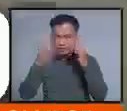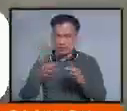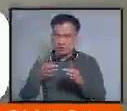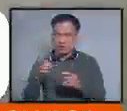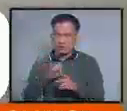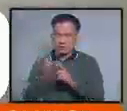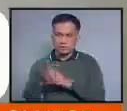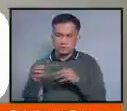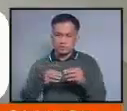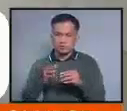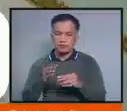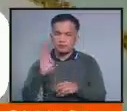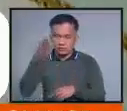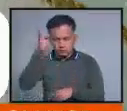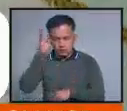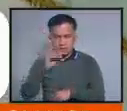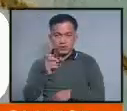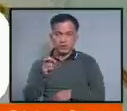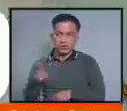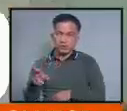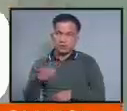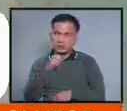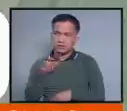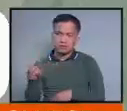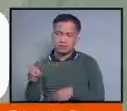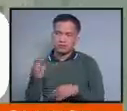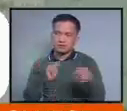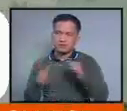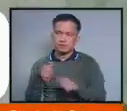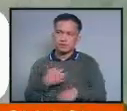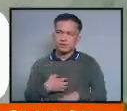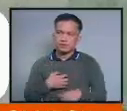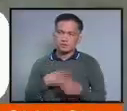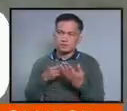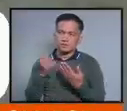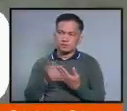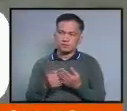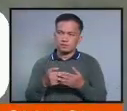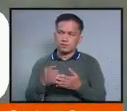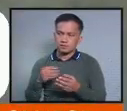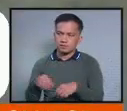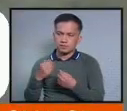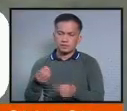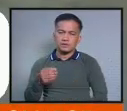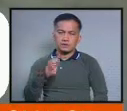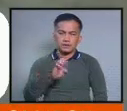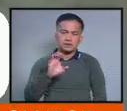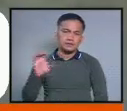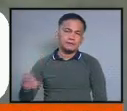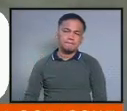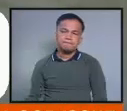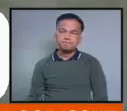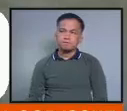Environmental Management Bureau ng DNR. Di raw kasi nito inaksyonan ang mga reklamo sa proyekto bago nag-issue ng